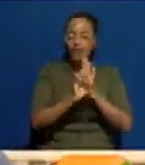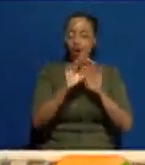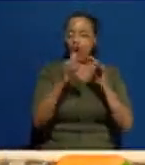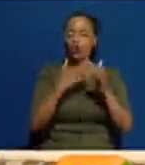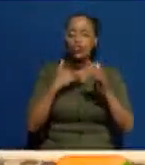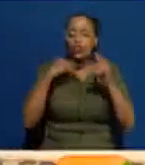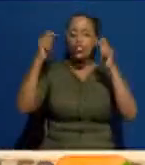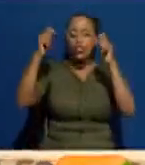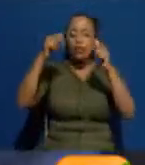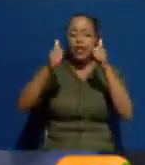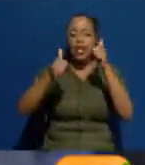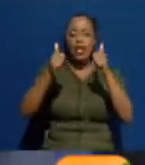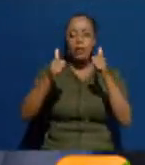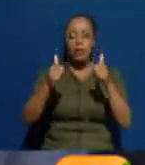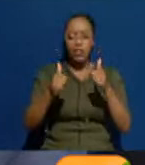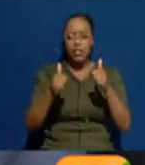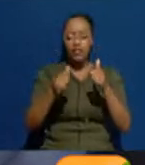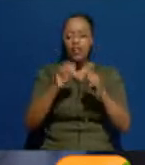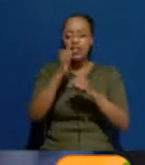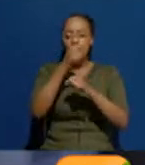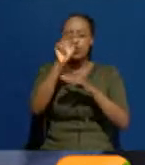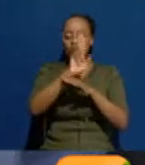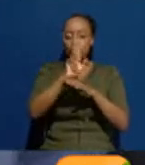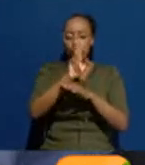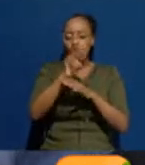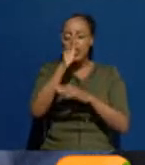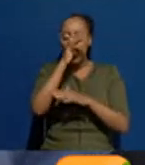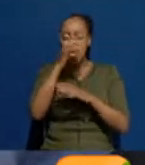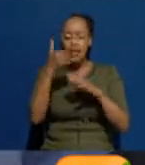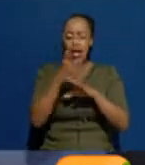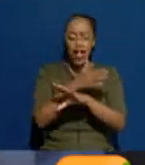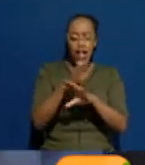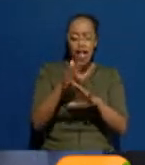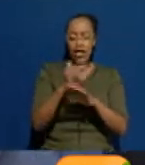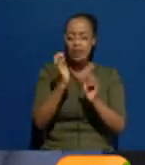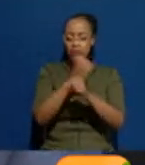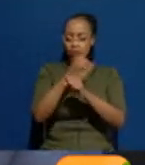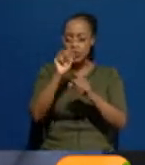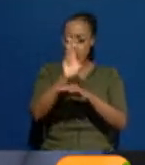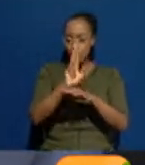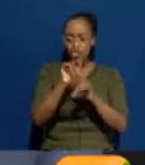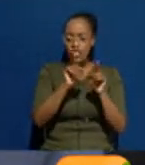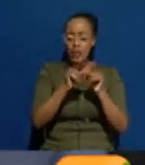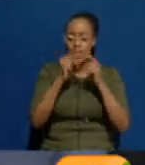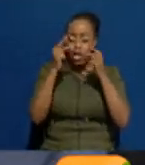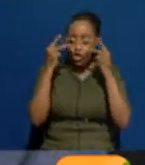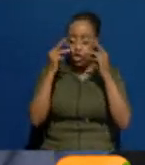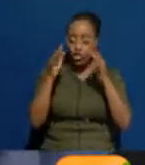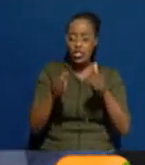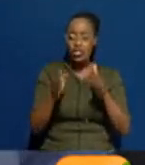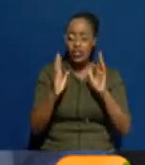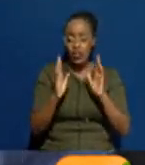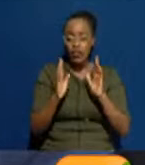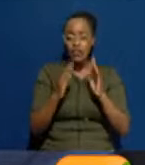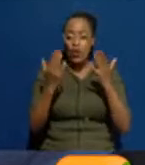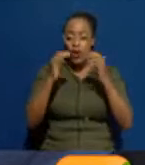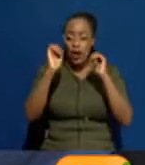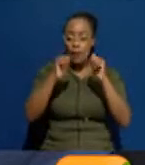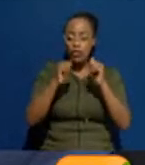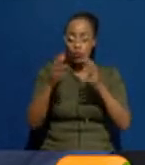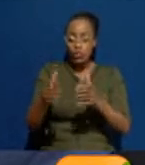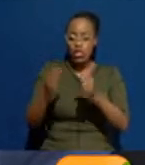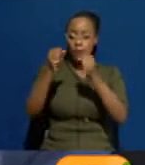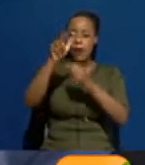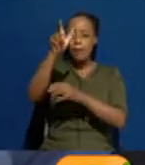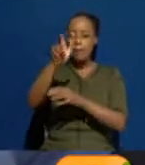tunataka maandamano. You can't use blackmail. You know, it's a form of blackmail. It's a form of terrorism. You know, where you can kidnap